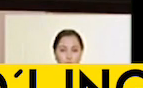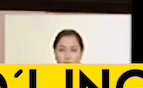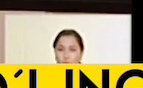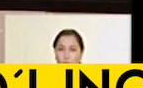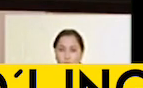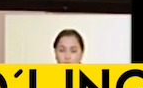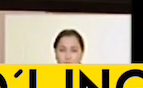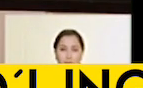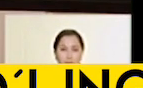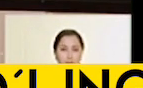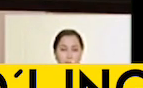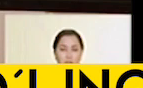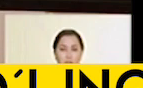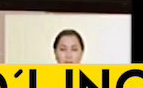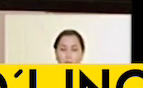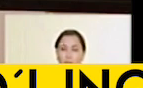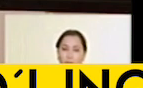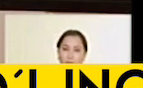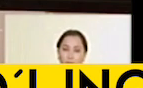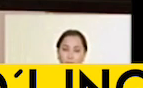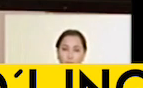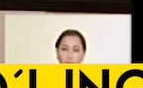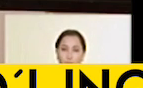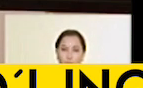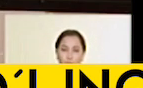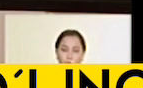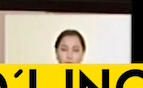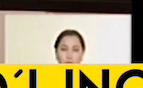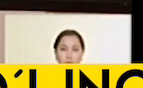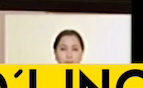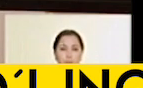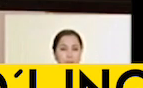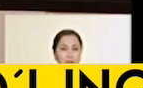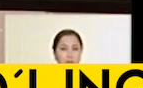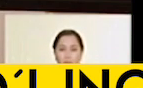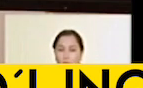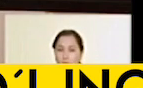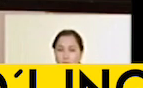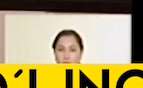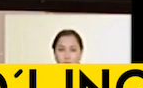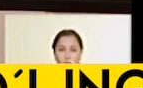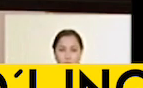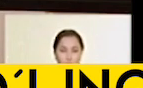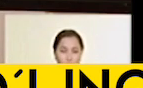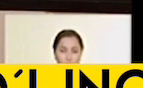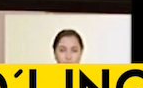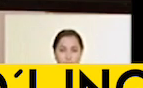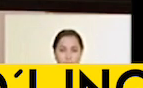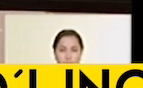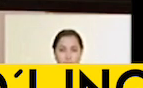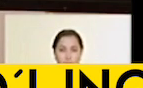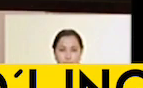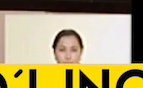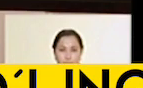o'zgarib turadi. Shuning uchun ham ular uchun alohida sana belgilangan emas.